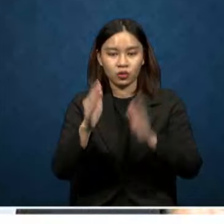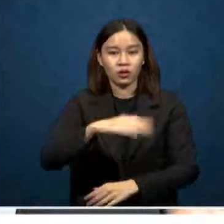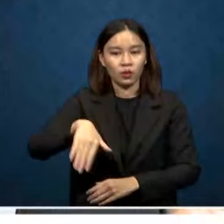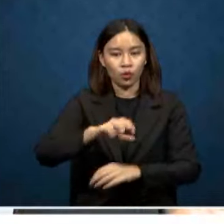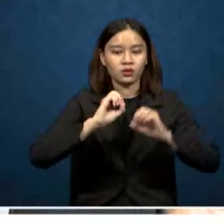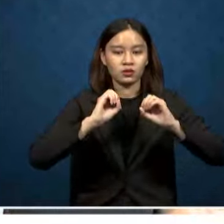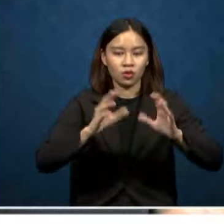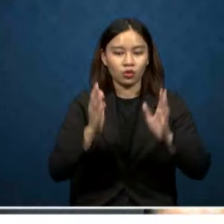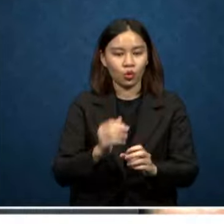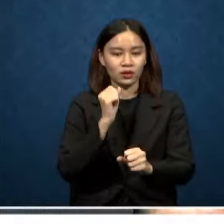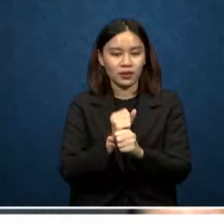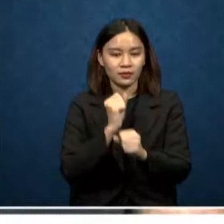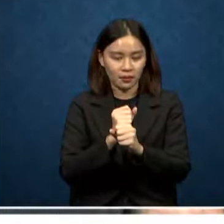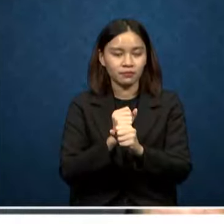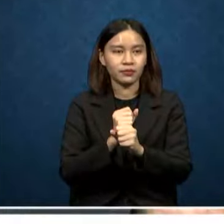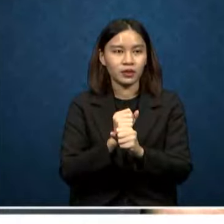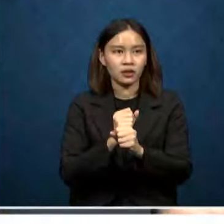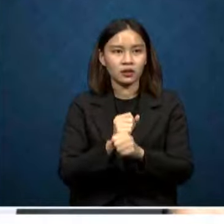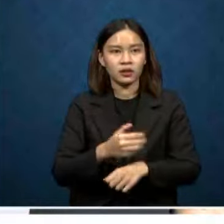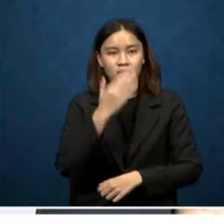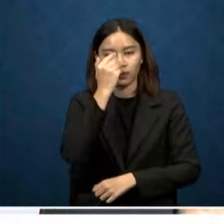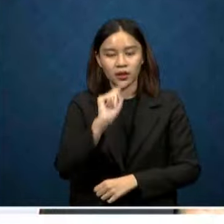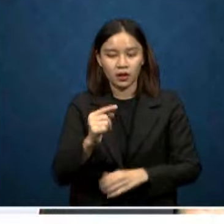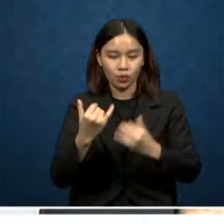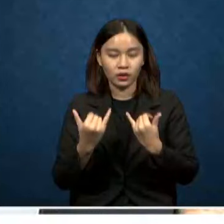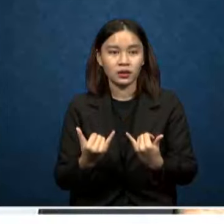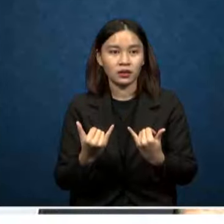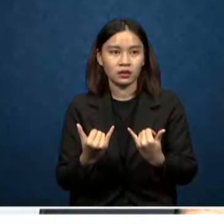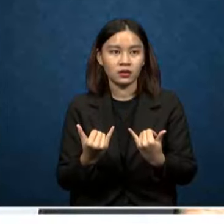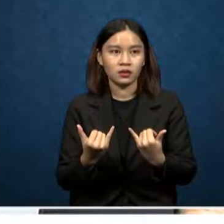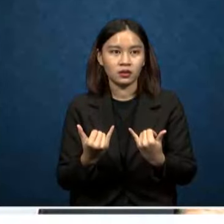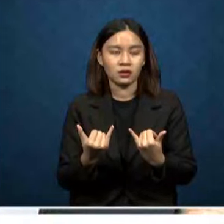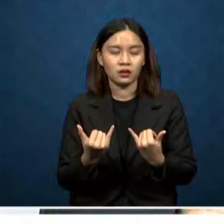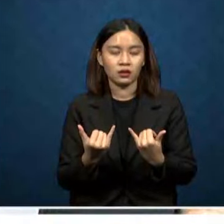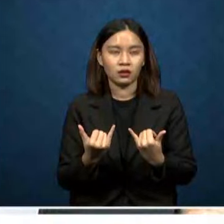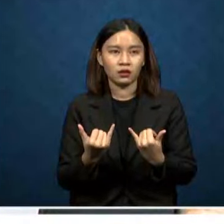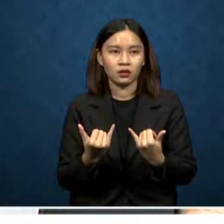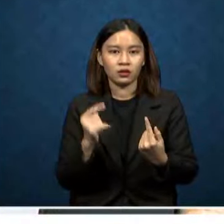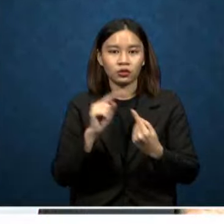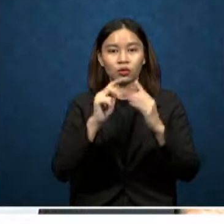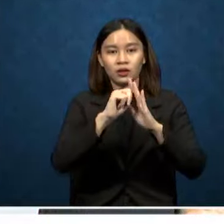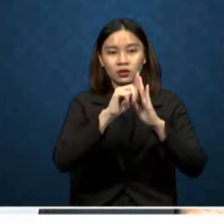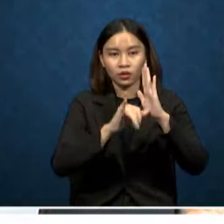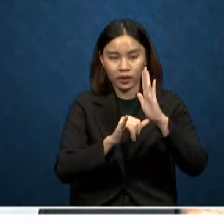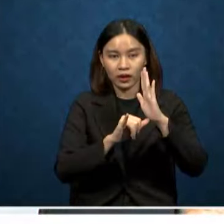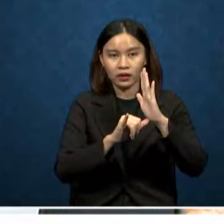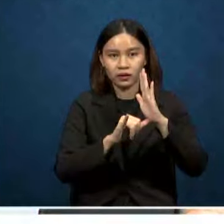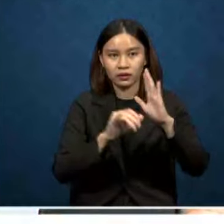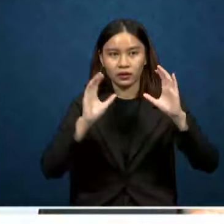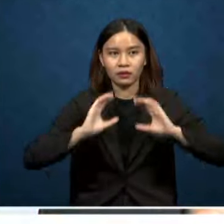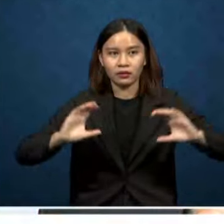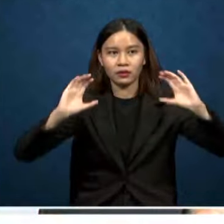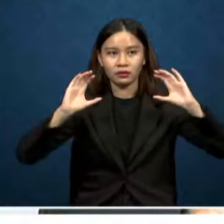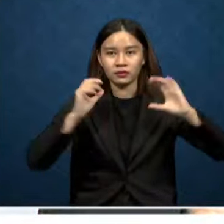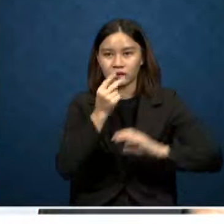บุบุคลากรเพิ่มเติมครับเพราะณวันนี้สิ่งที่ระดับนโยบายรัฐบาลอยาก